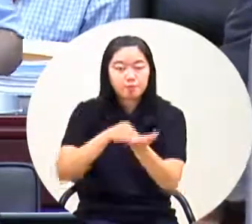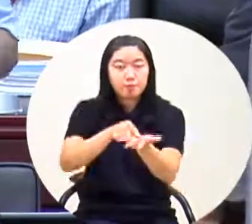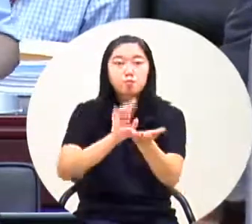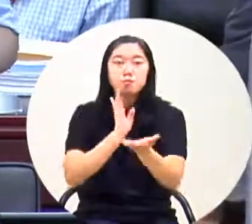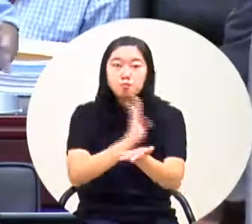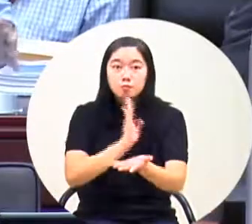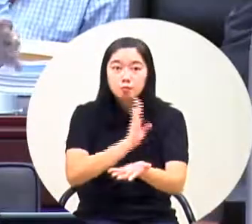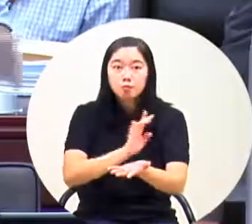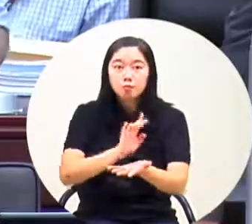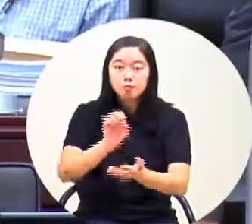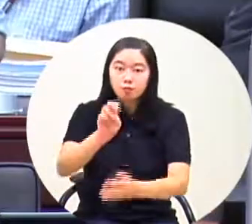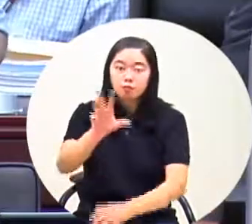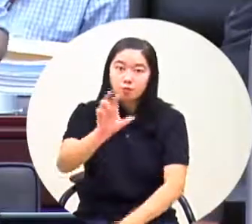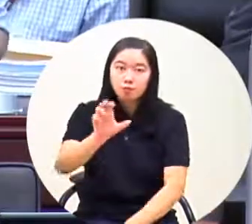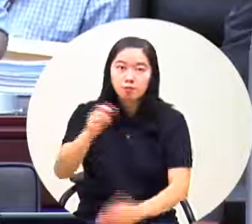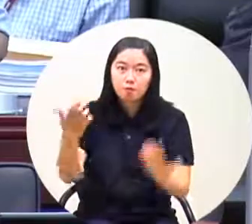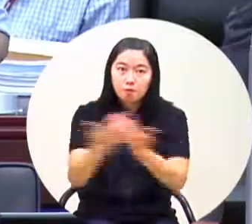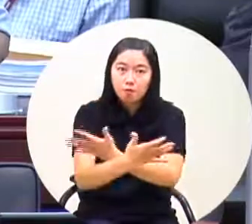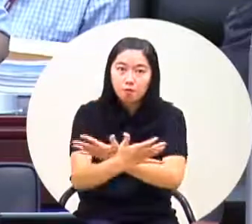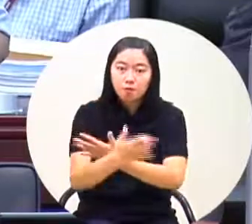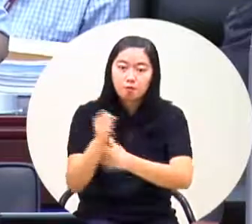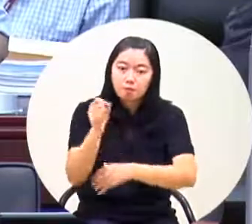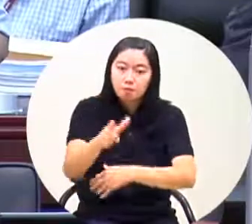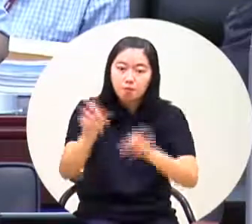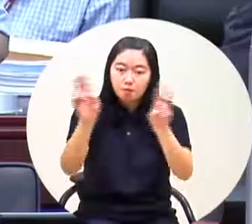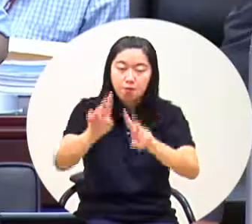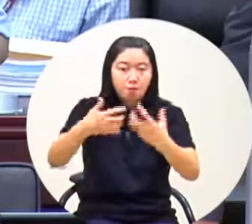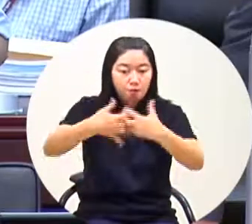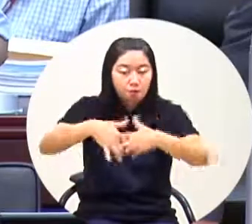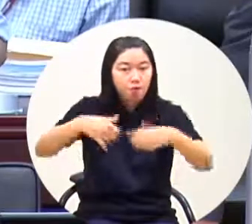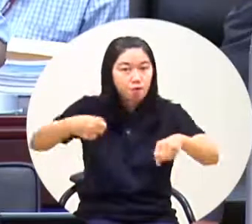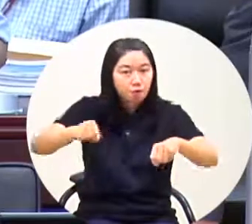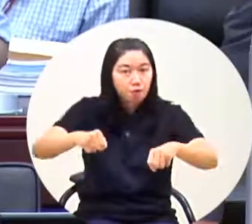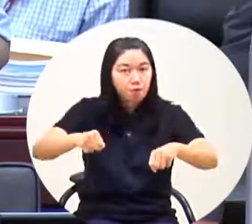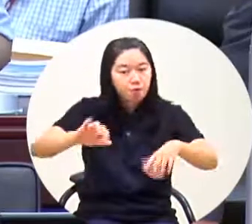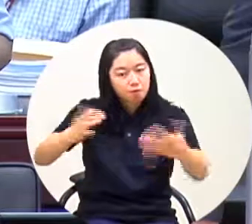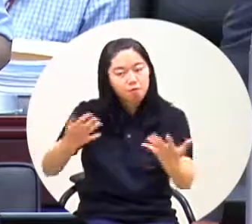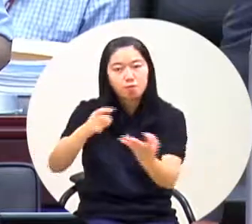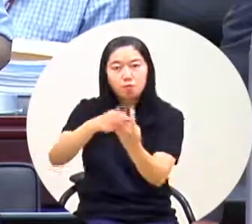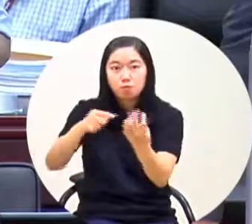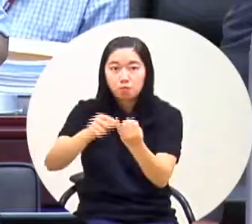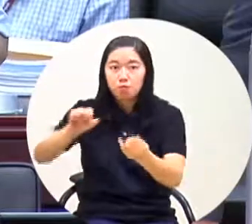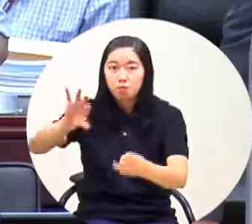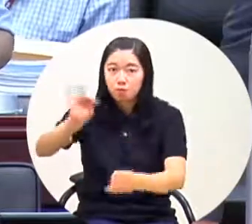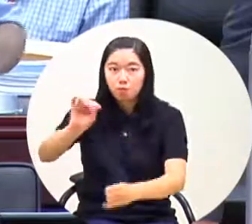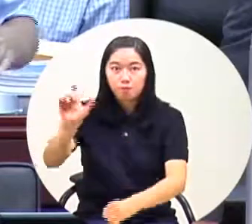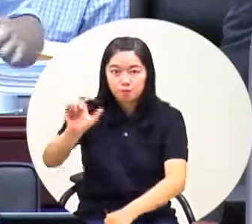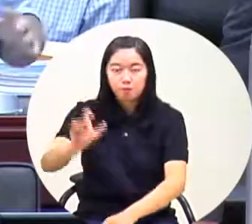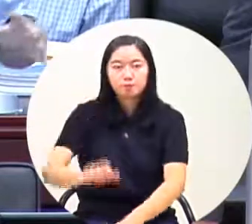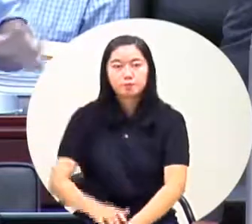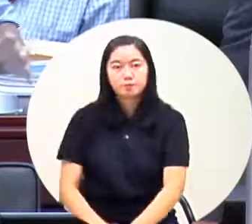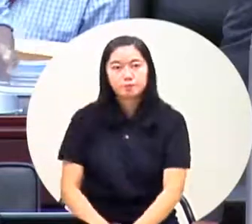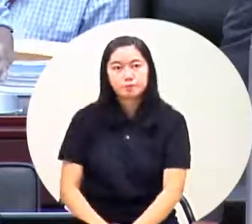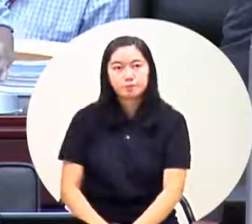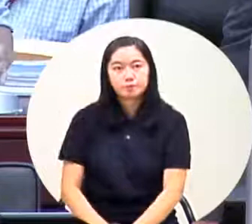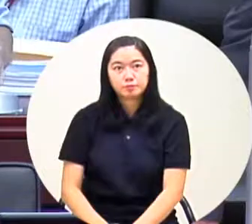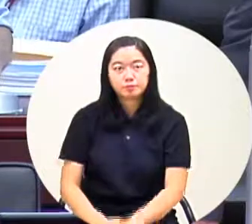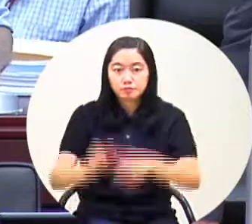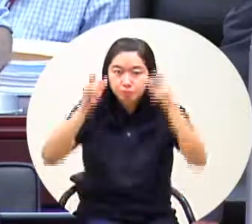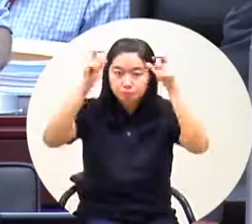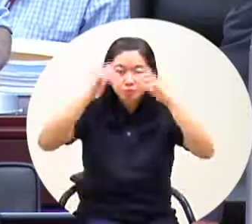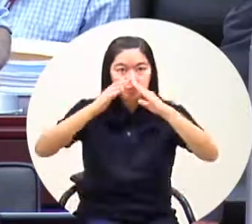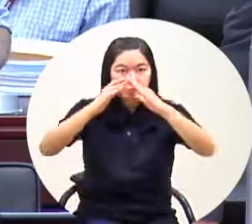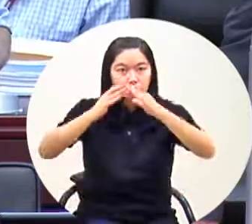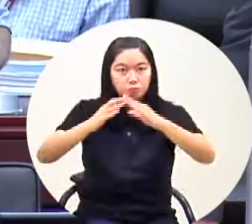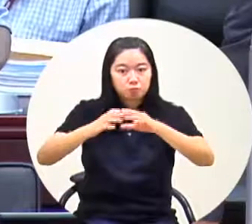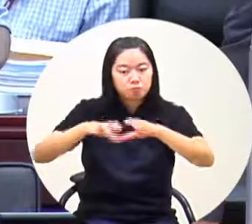啊，换掉买电动机车大概有160，大概有160哈。那这整个以高雄市整个规模来讲，我们